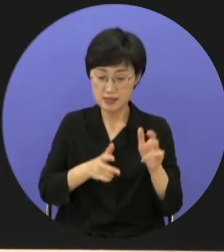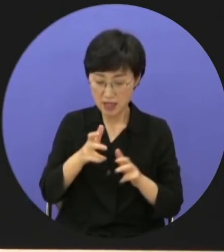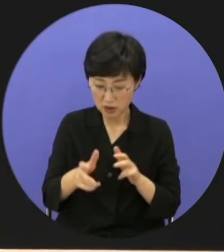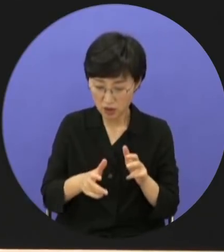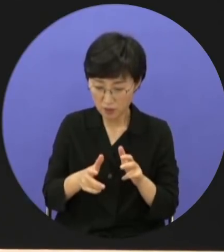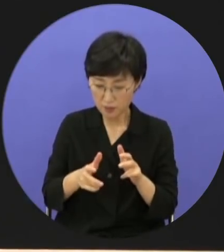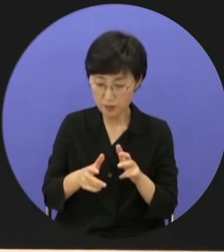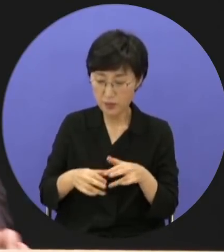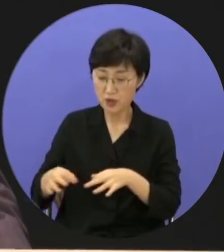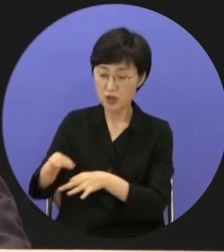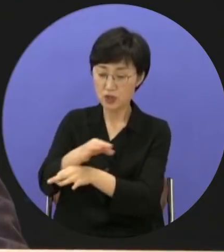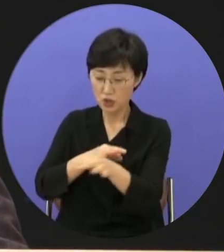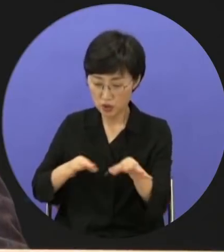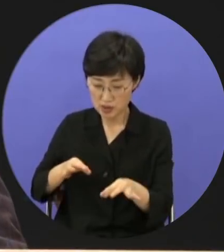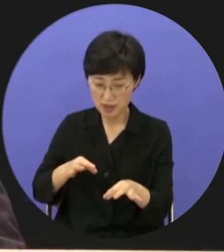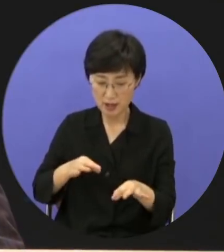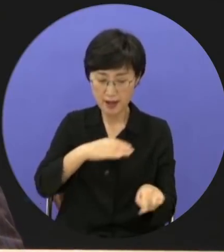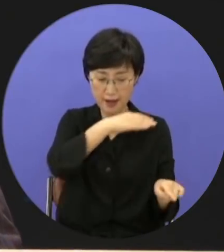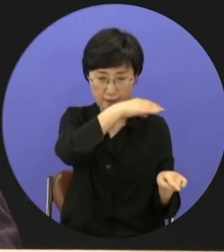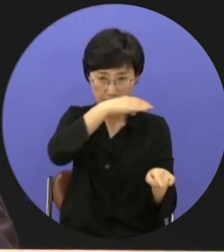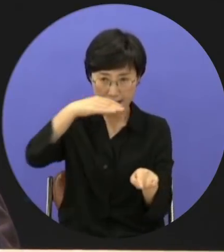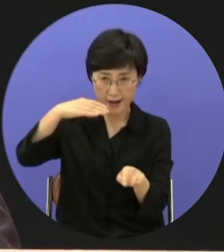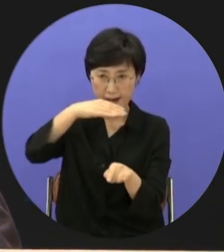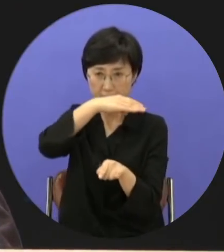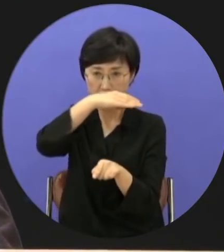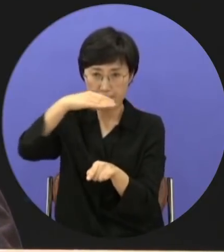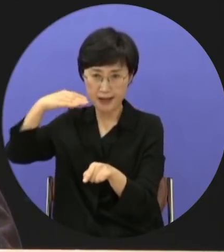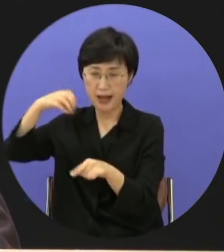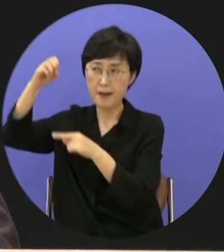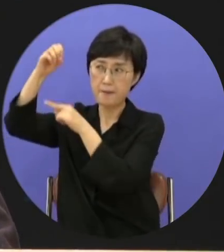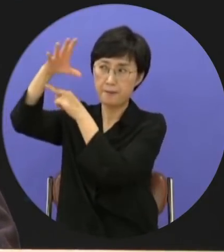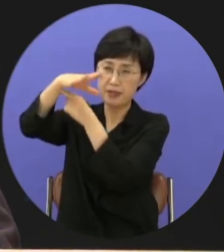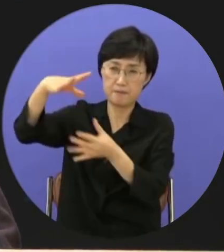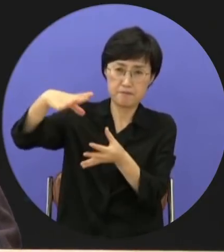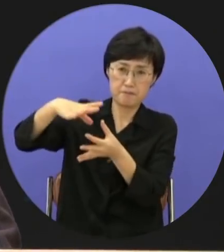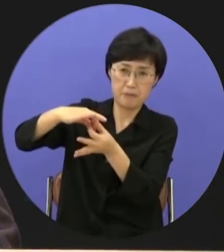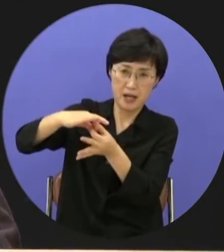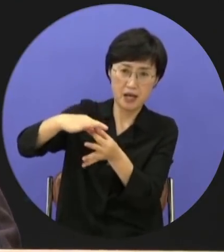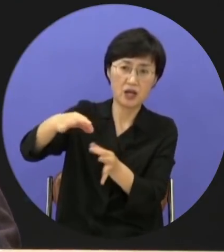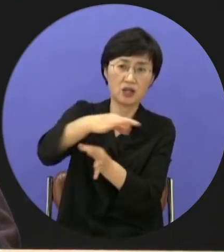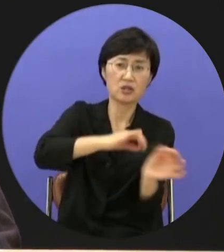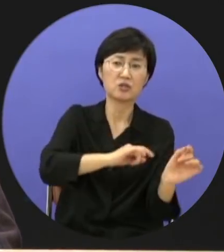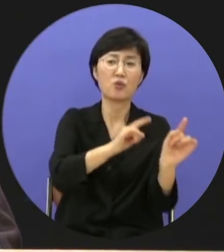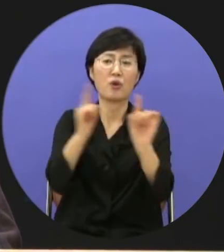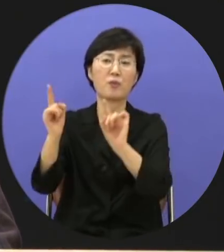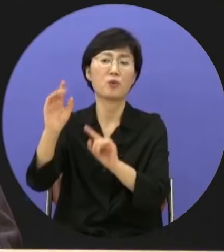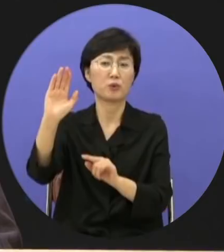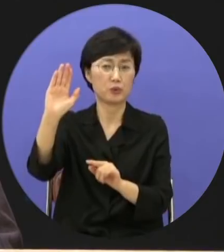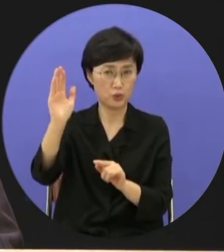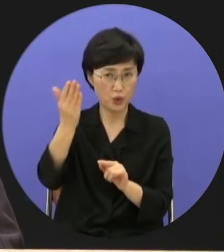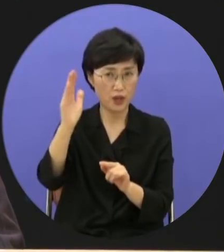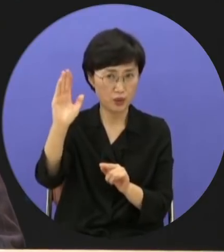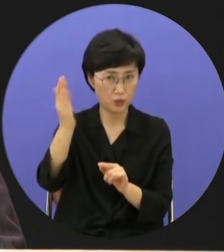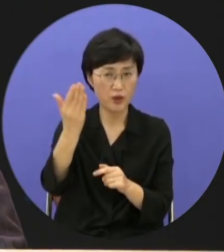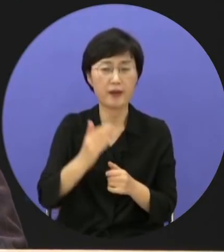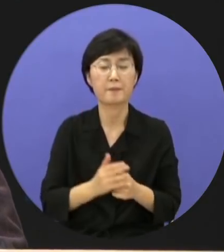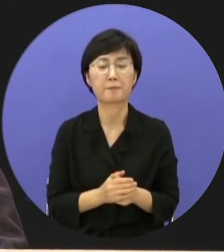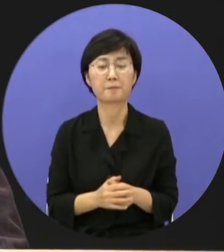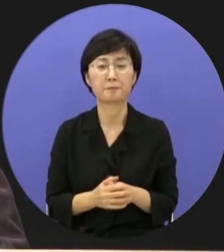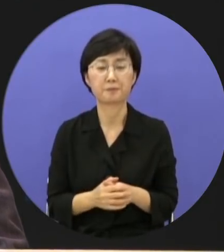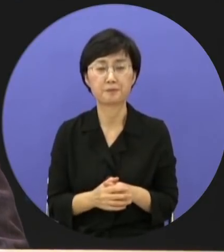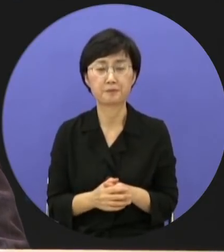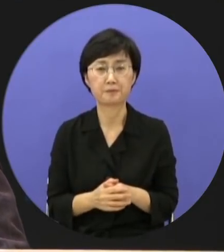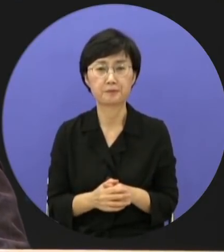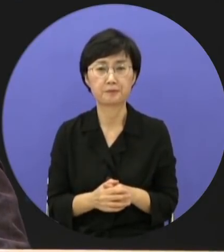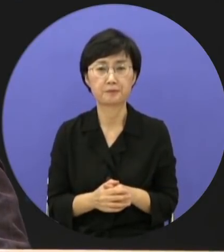have the restoration of the correct church, the true business, and the true economy of light. 반드시 회복해야 됩니다. Absolutely, we must bring restoration